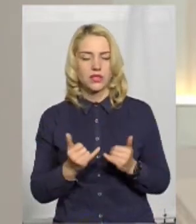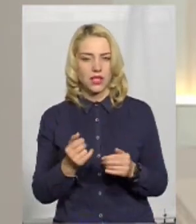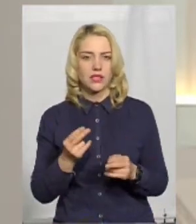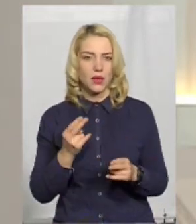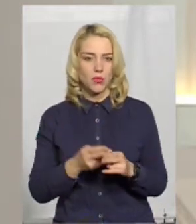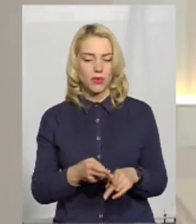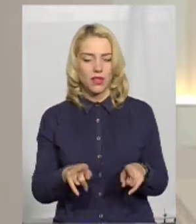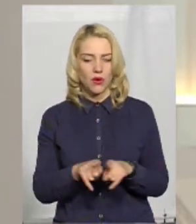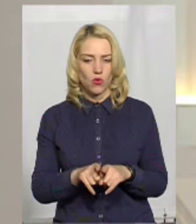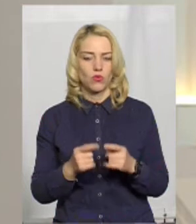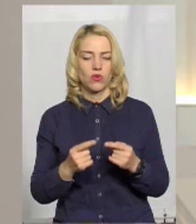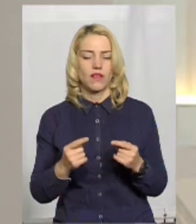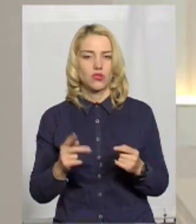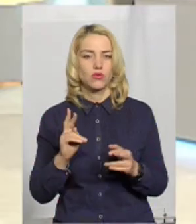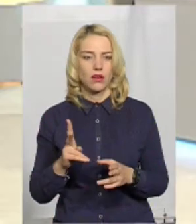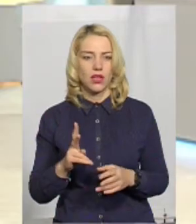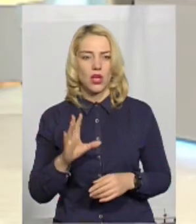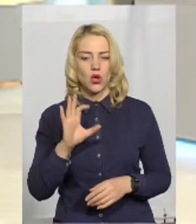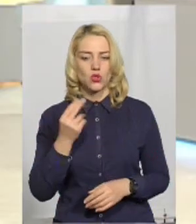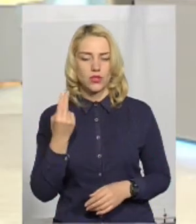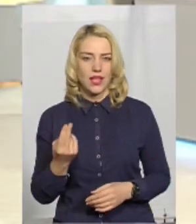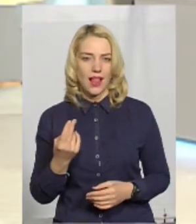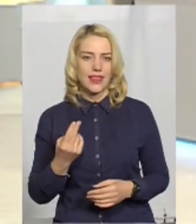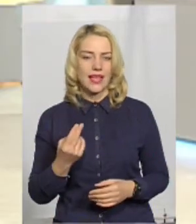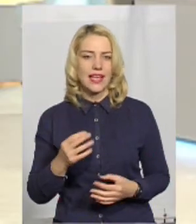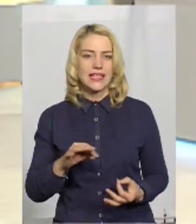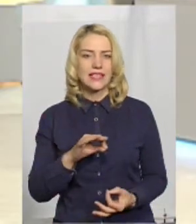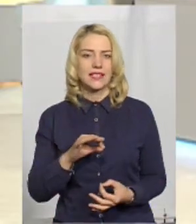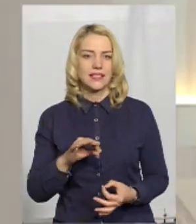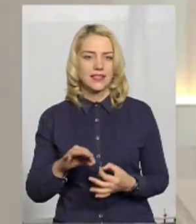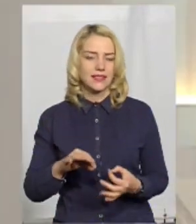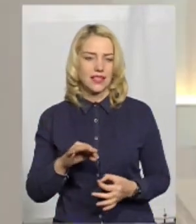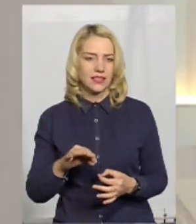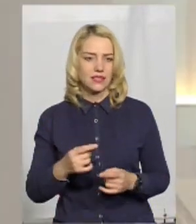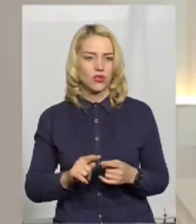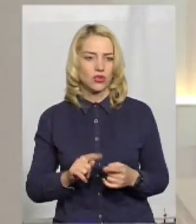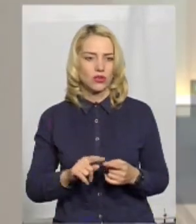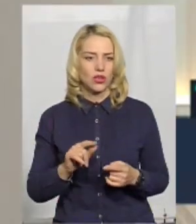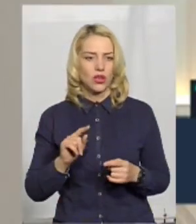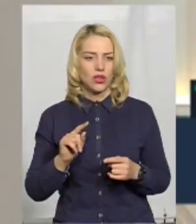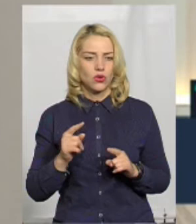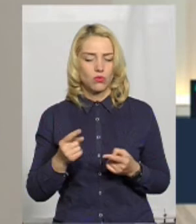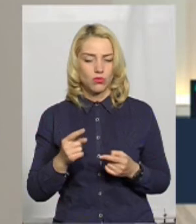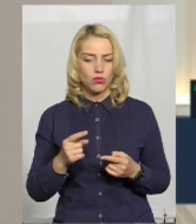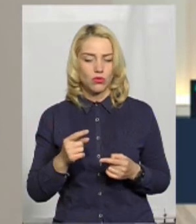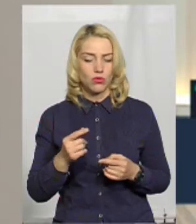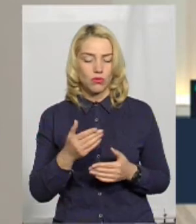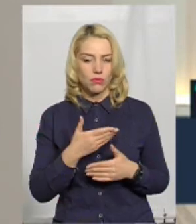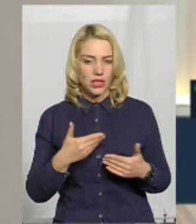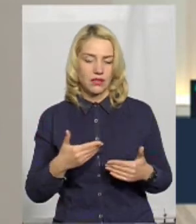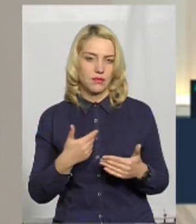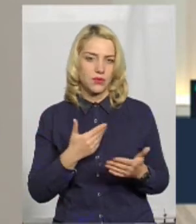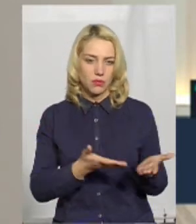як соціальне сирітство. Ми працюємо для вас наживо, тому долучайтеся до нашої